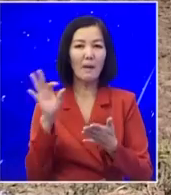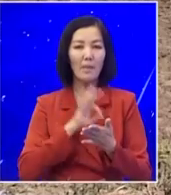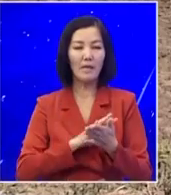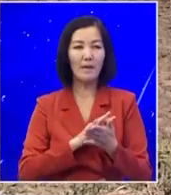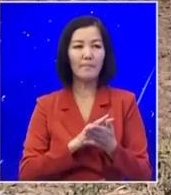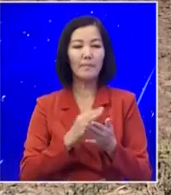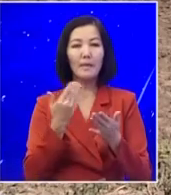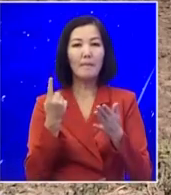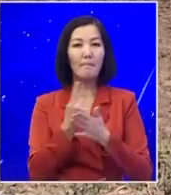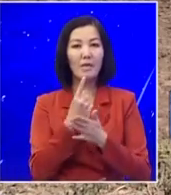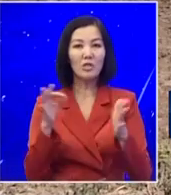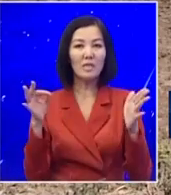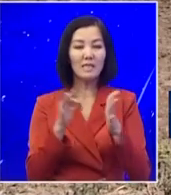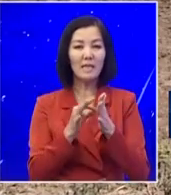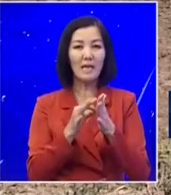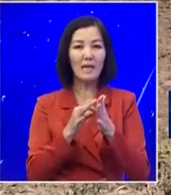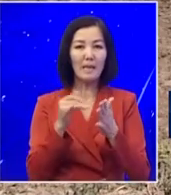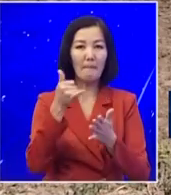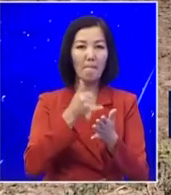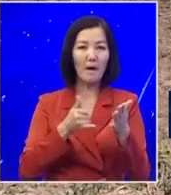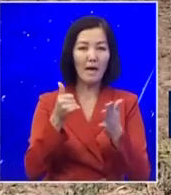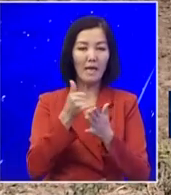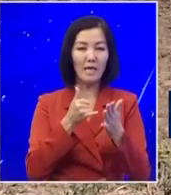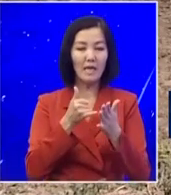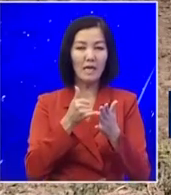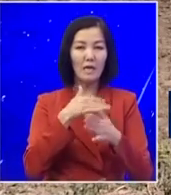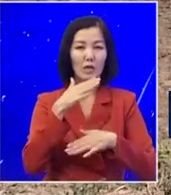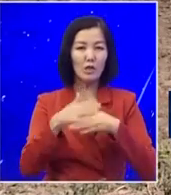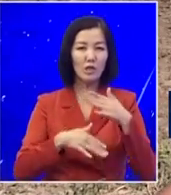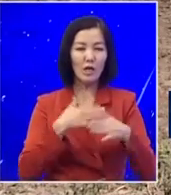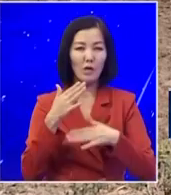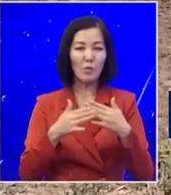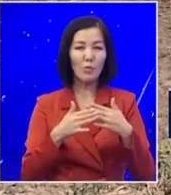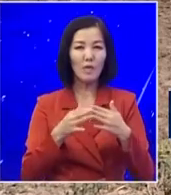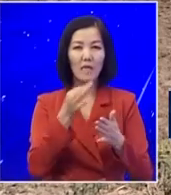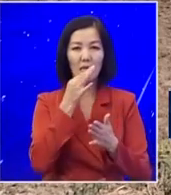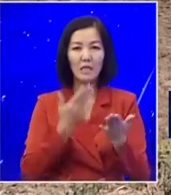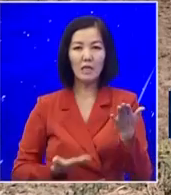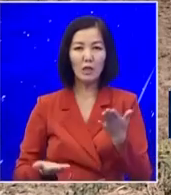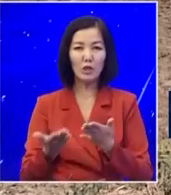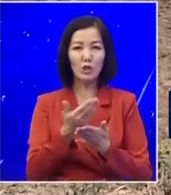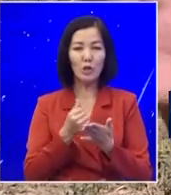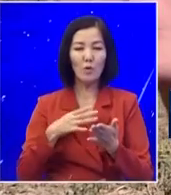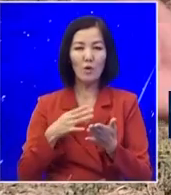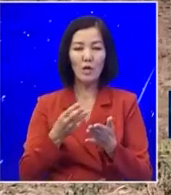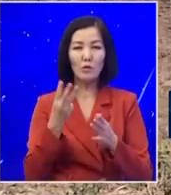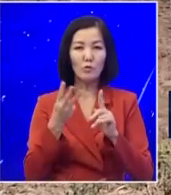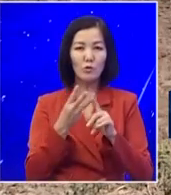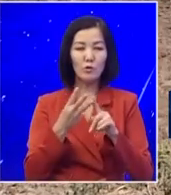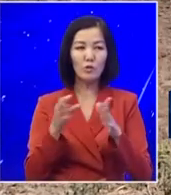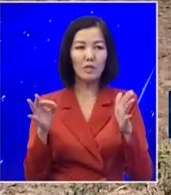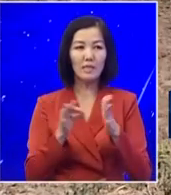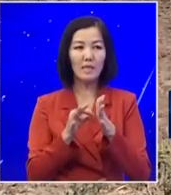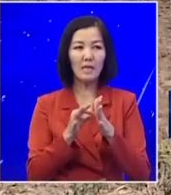мақсаты май шығару, екінші мақсаты сол ерте көктемде көк балауса орып алу, үшінші мақсаты бал